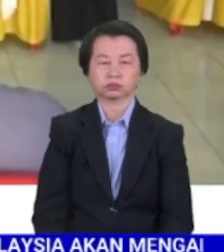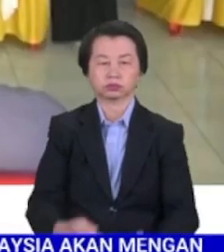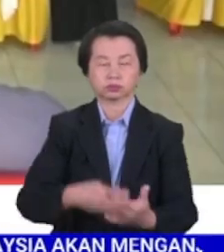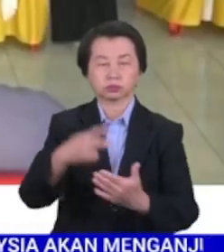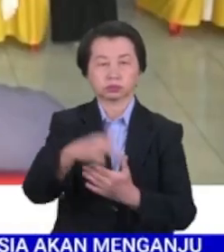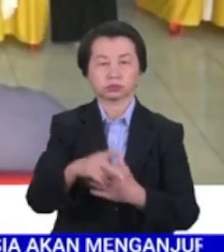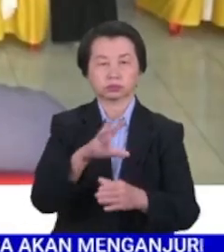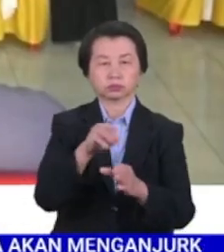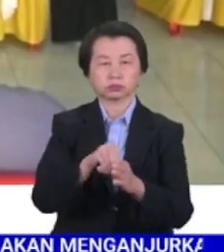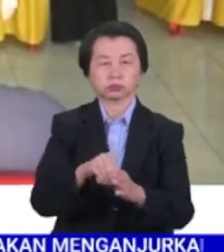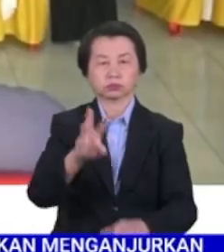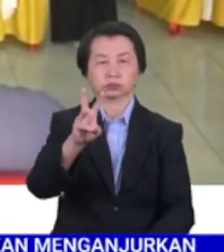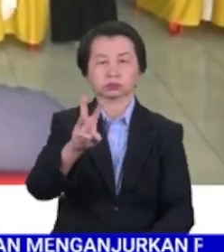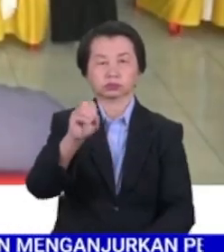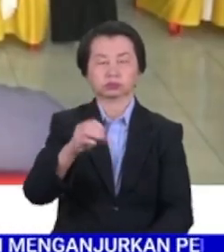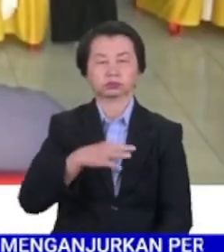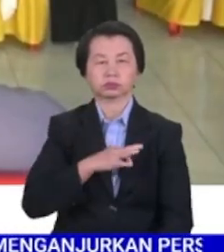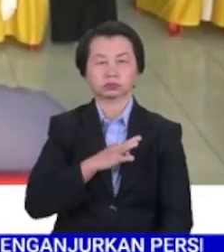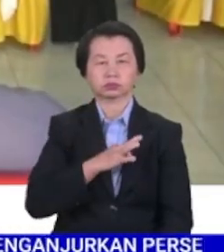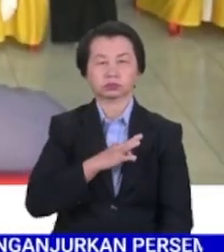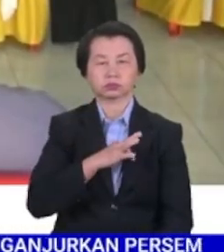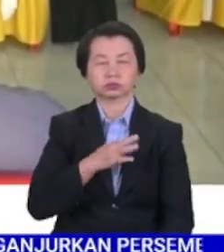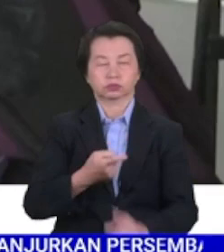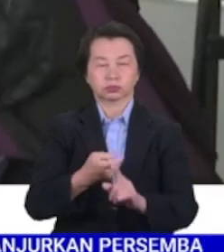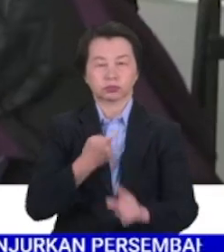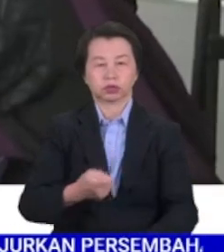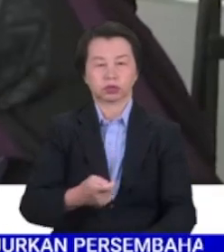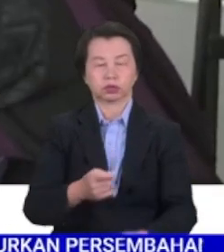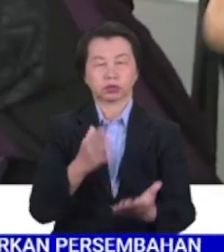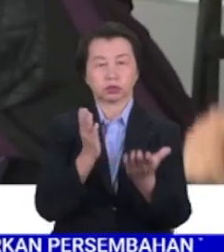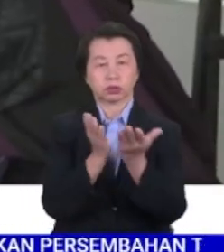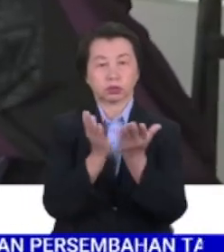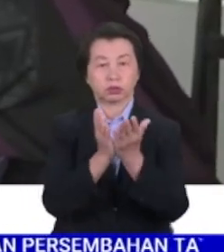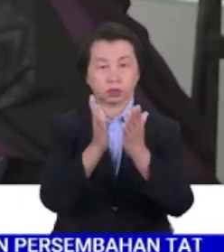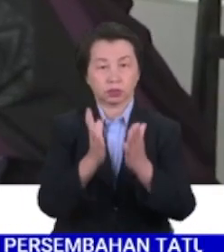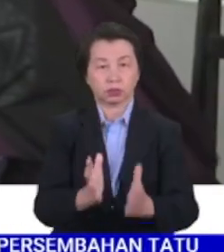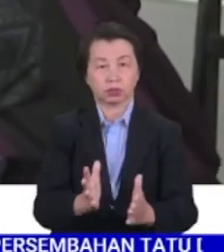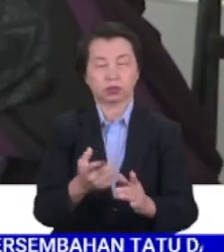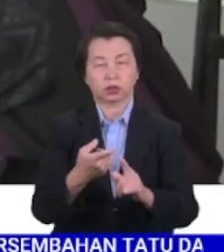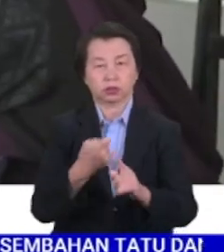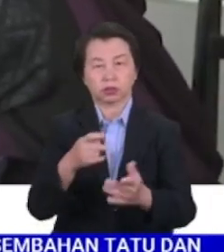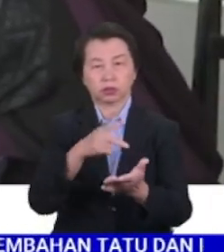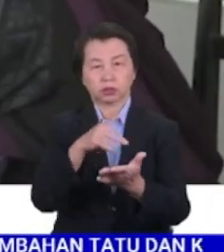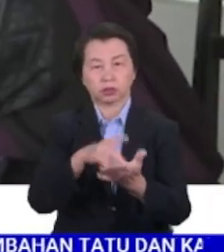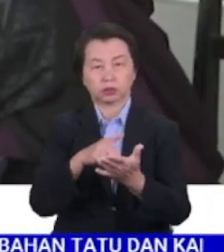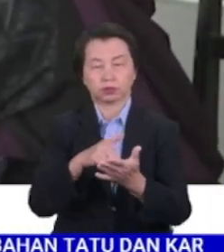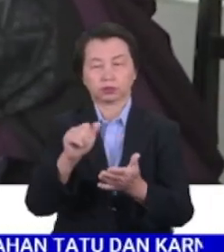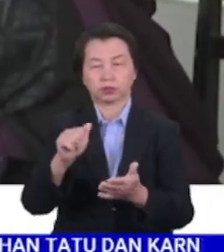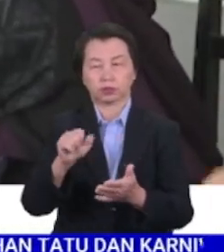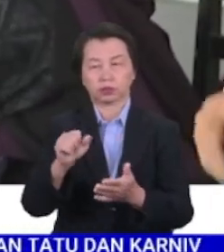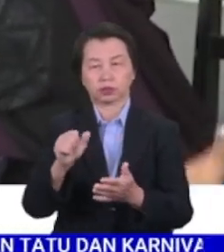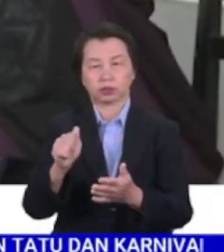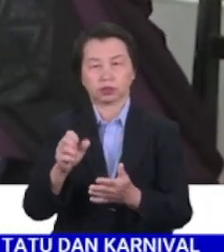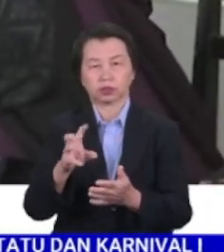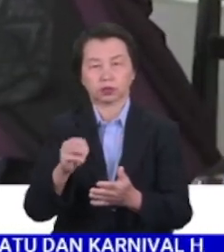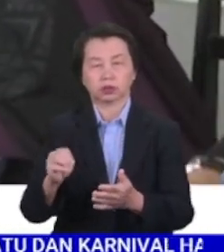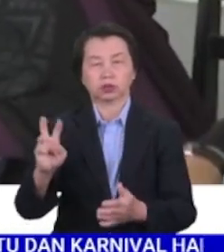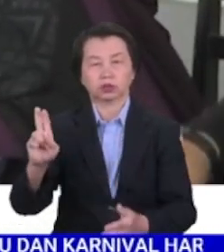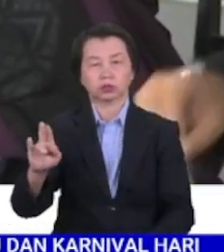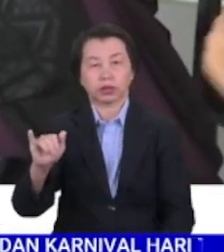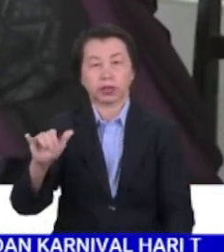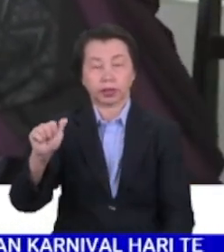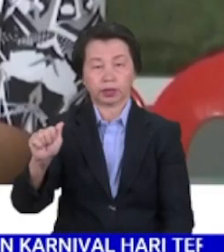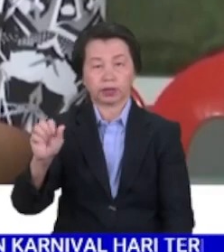Program melibatkan 60 sukarelawan terdiri daripada para pelajar antaranya dari Pusat Asasi Universiti Islam